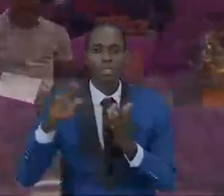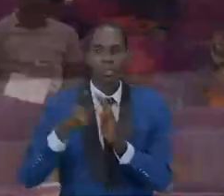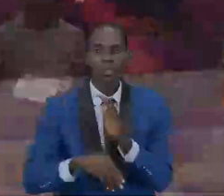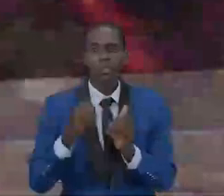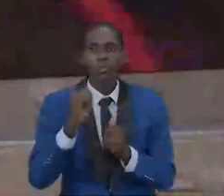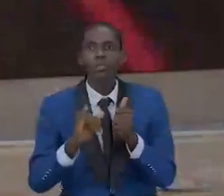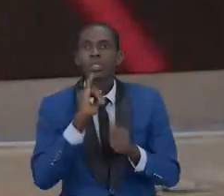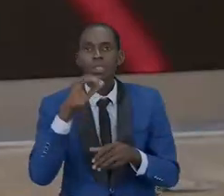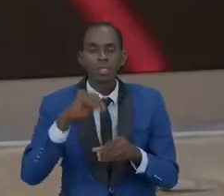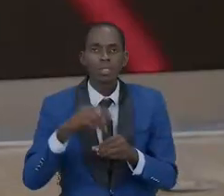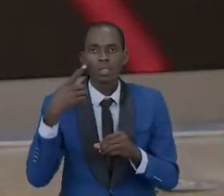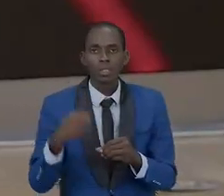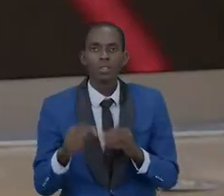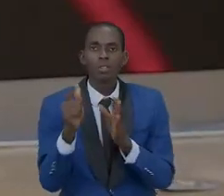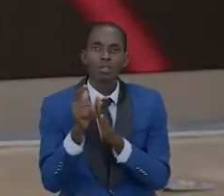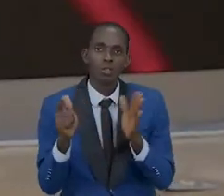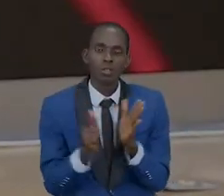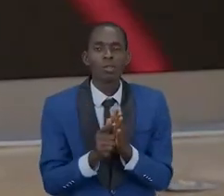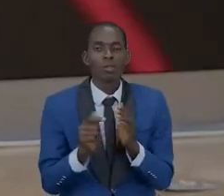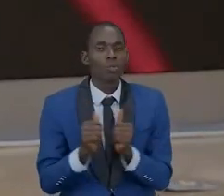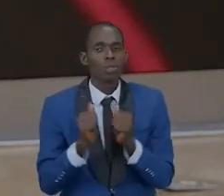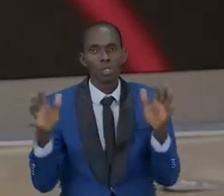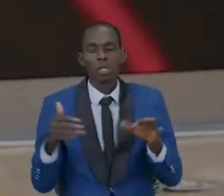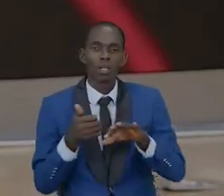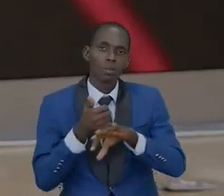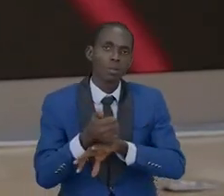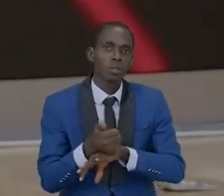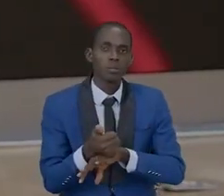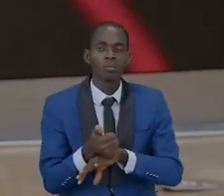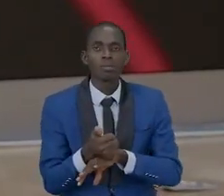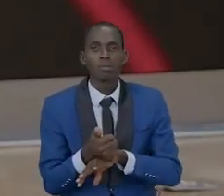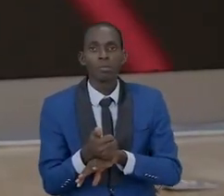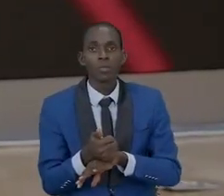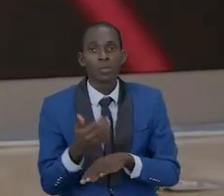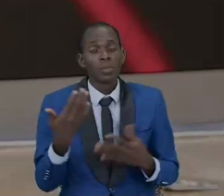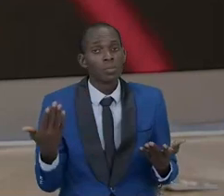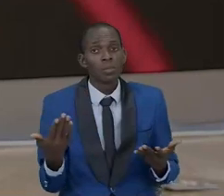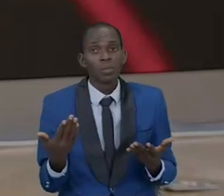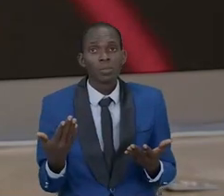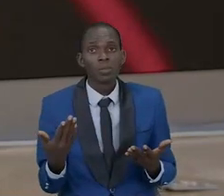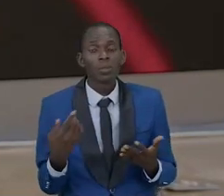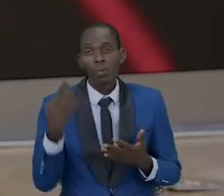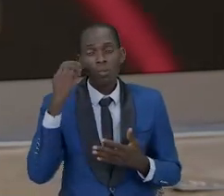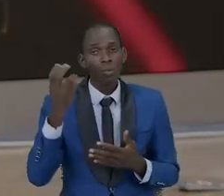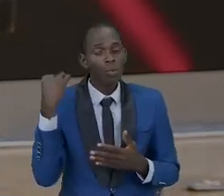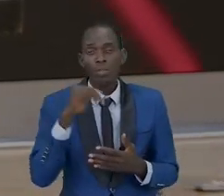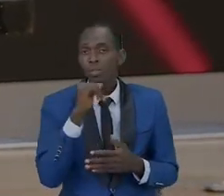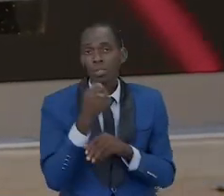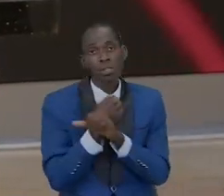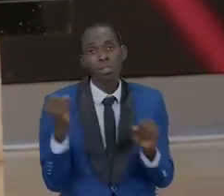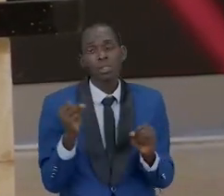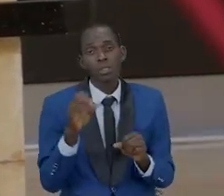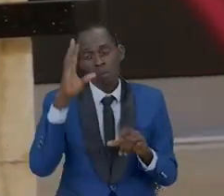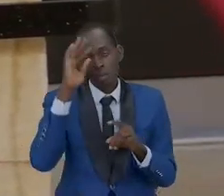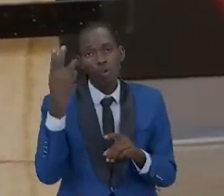de la Justice de la loi cela dit voici la personnalité qu'il était mais il n'était pas sauvé il n'était pas né de nouveau